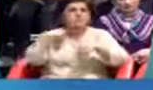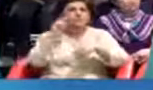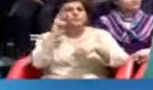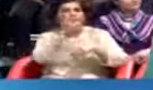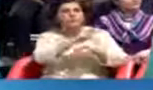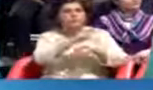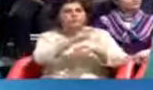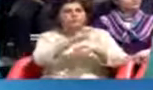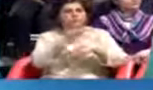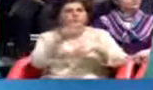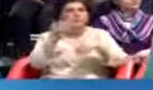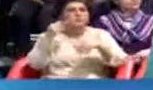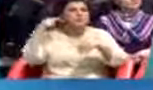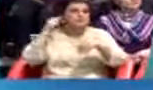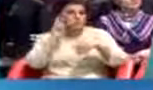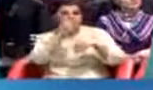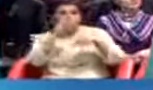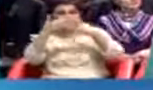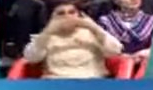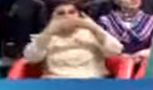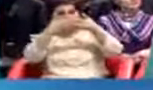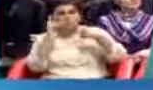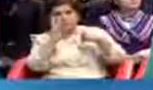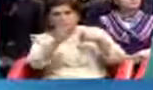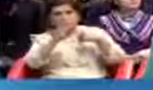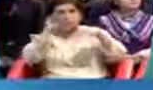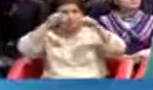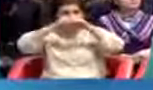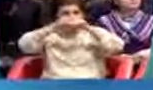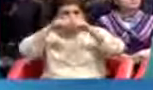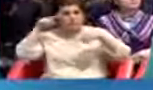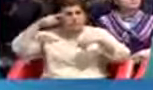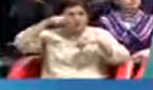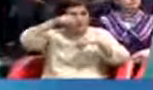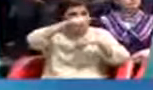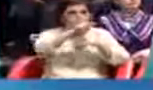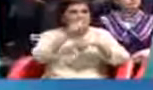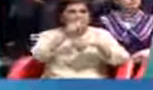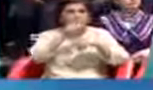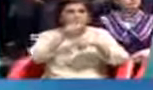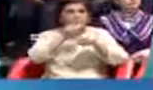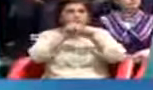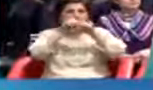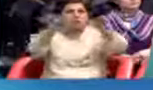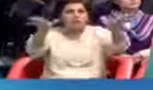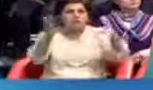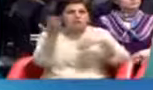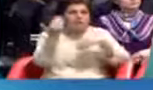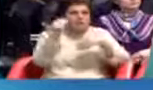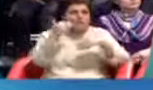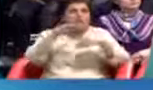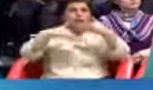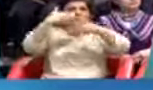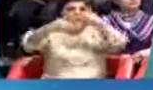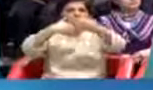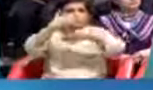kısım, gerisi kemiğin içinde. Evet. Bu aynen gördüğümüz öyle. Kısımdan ses dalgası geliyor. Geliyor. Burayı titreştiriyor. Geliyor. Burada daha yüksek